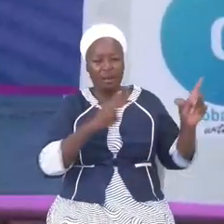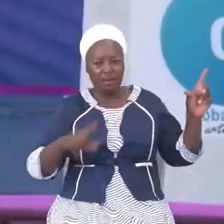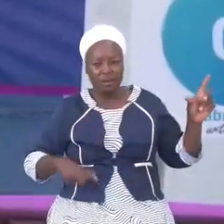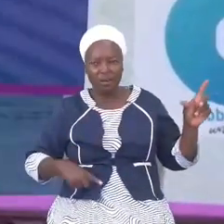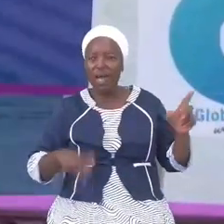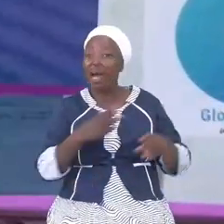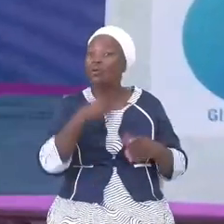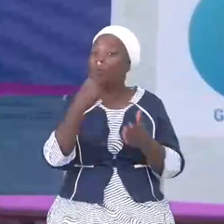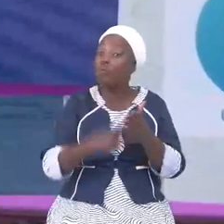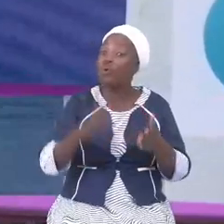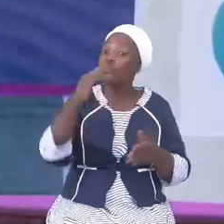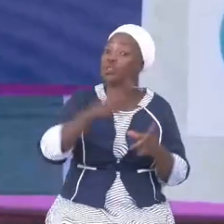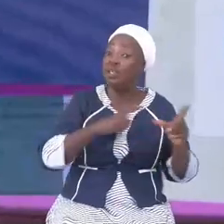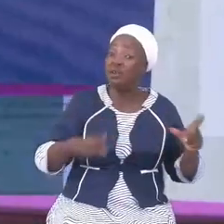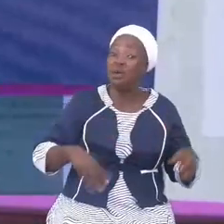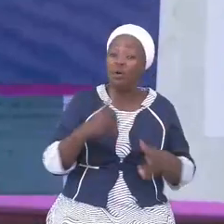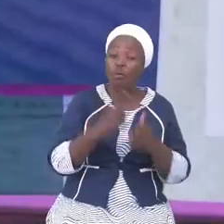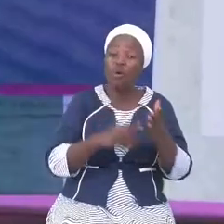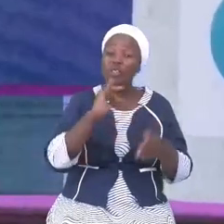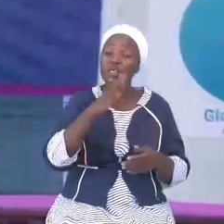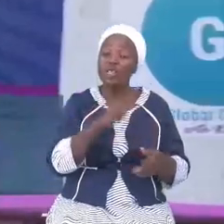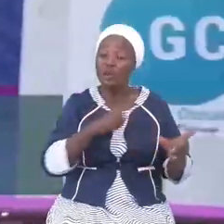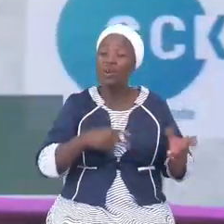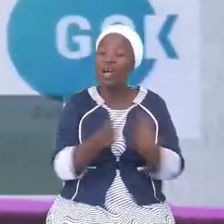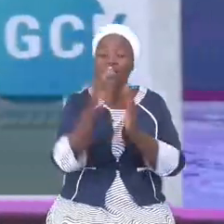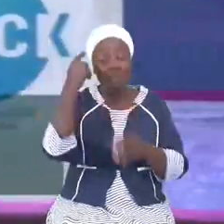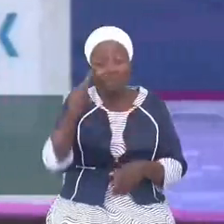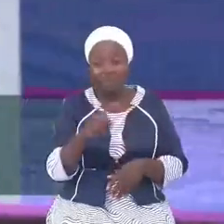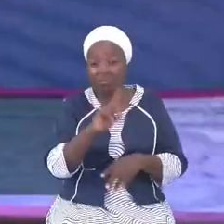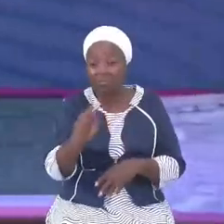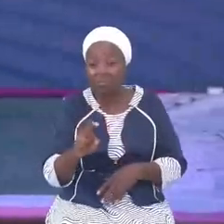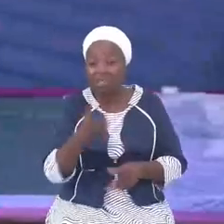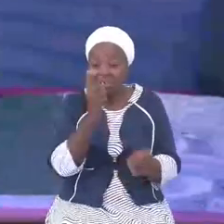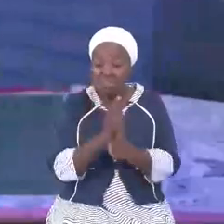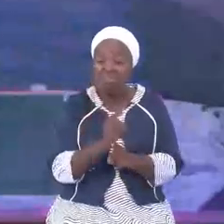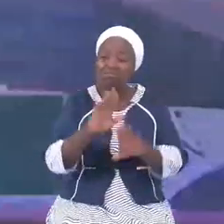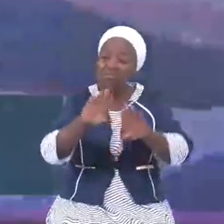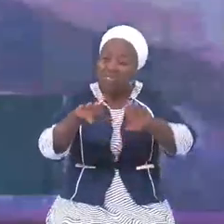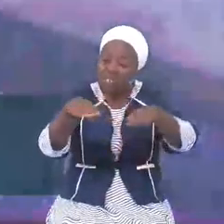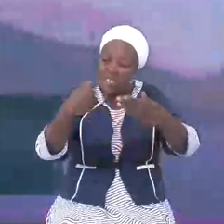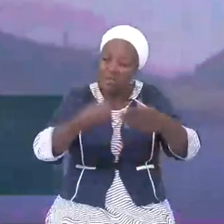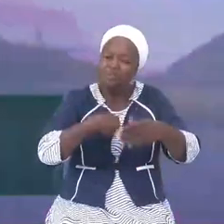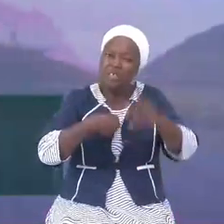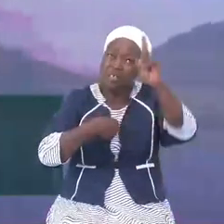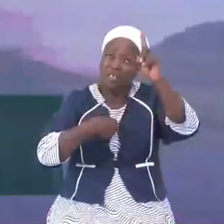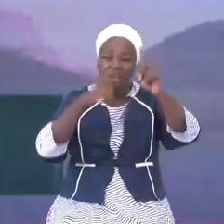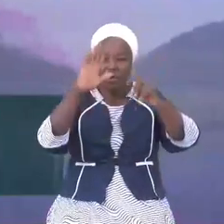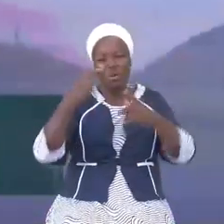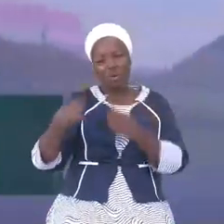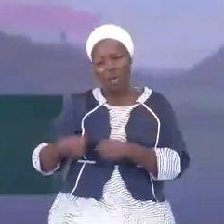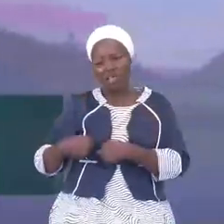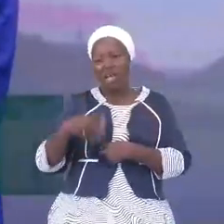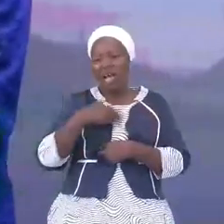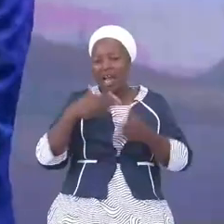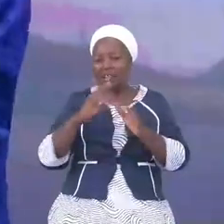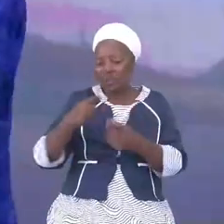Qu'est-ce que Dieu demande? Donne-moi ton cœur, que ton cœur se prenne plaisir à ma voix une fois encore.